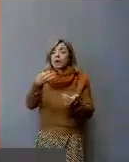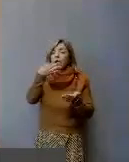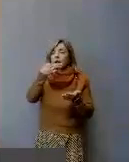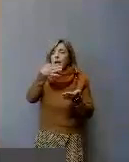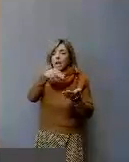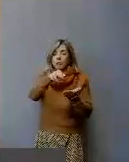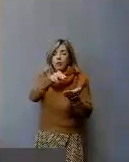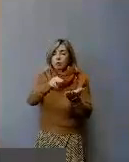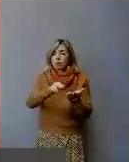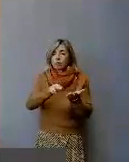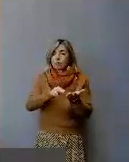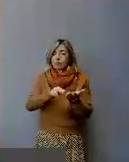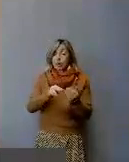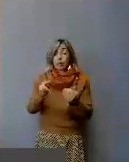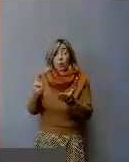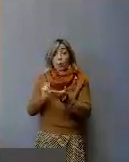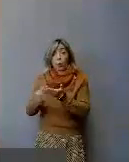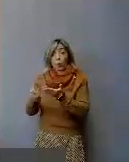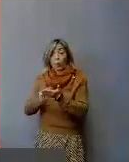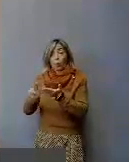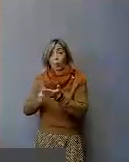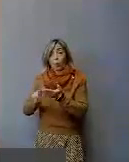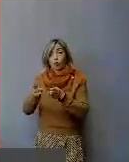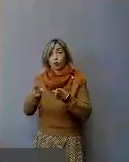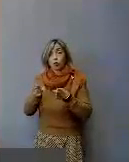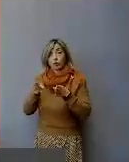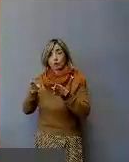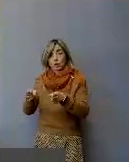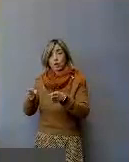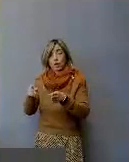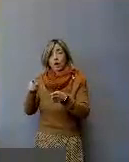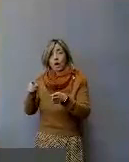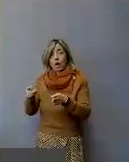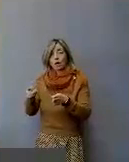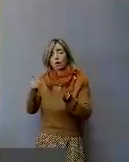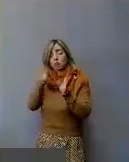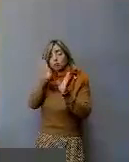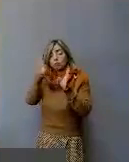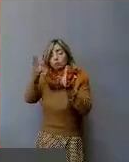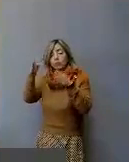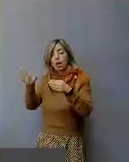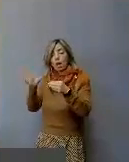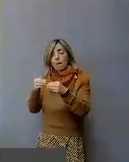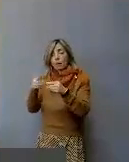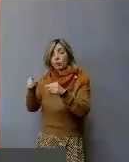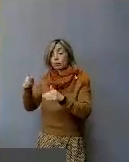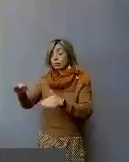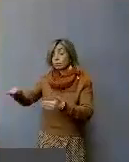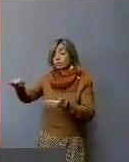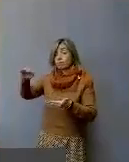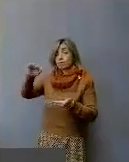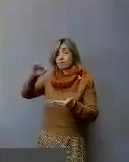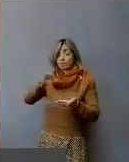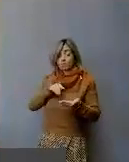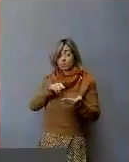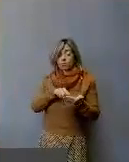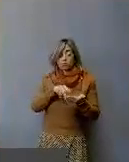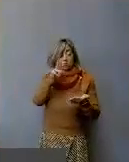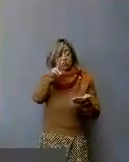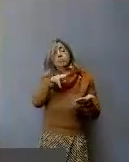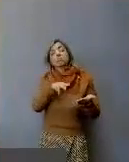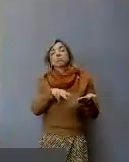dagli uffici che si occupano appunto ufficio strade che si occupano delle manutenzioni e viene riferito che